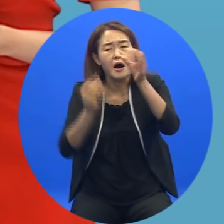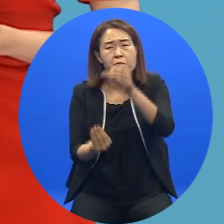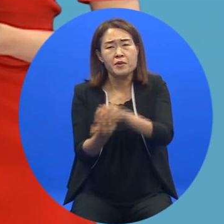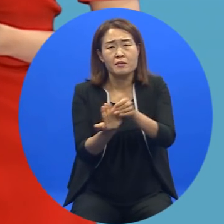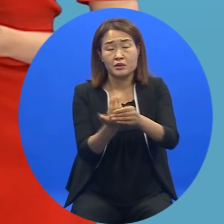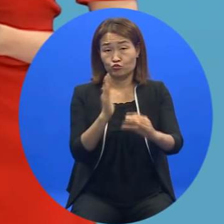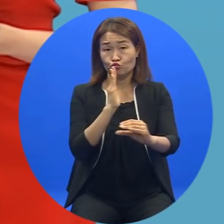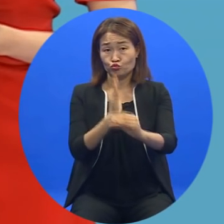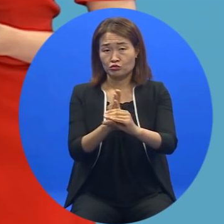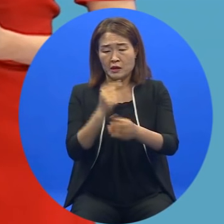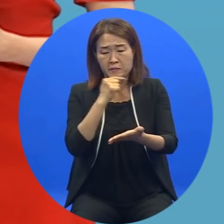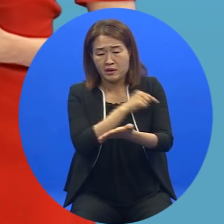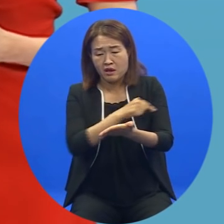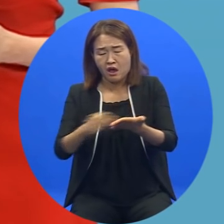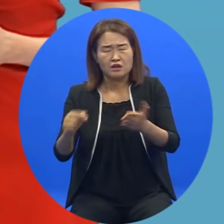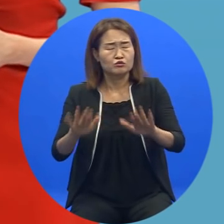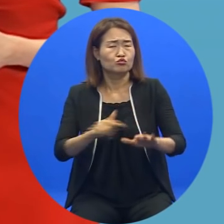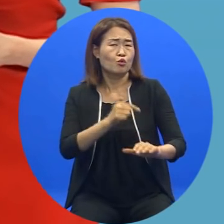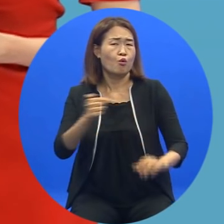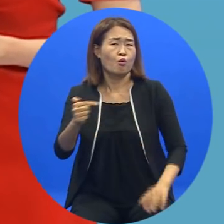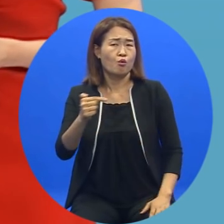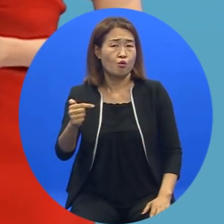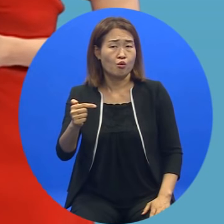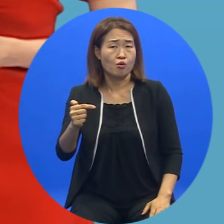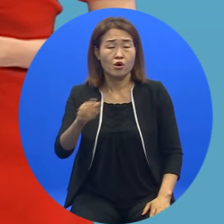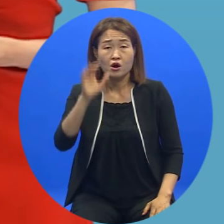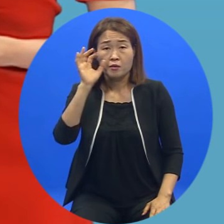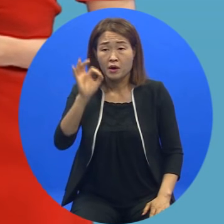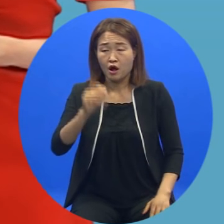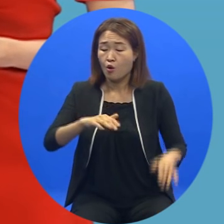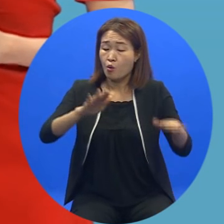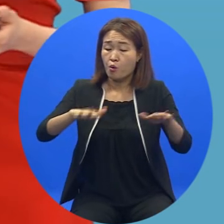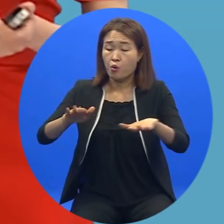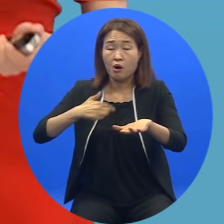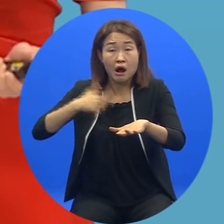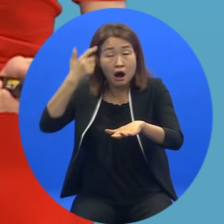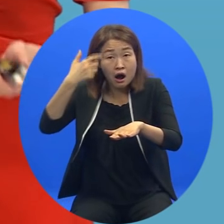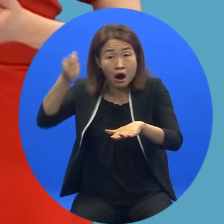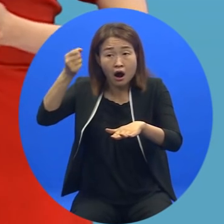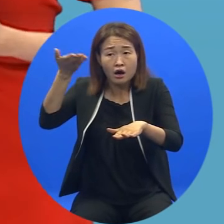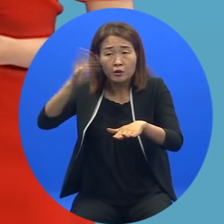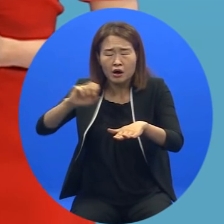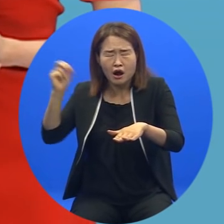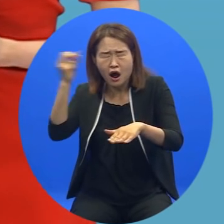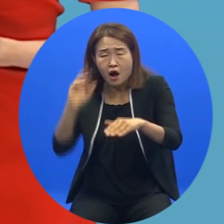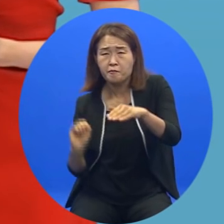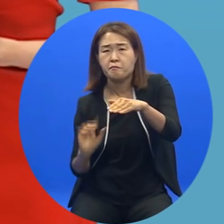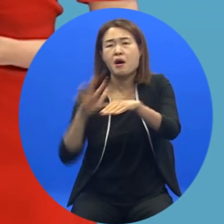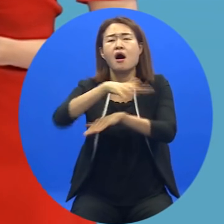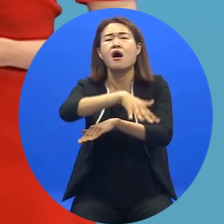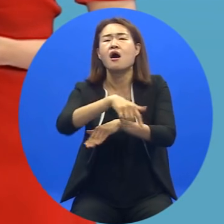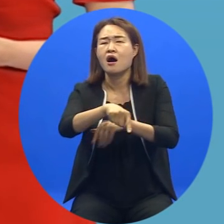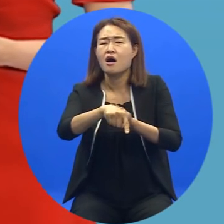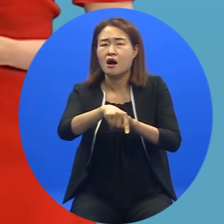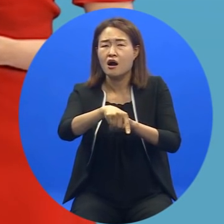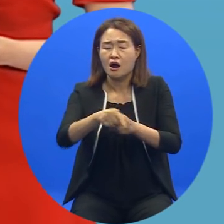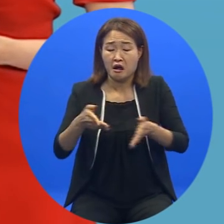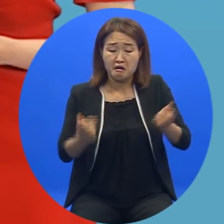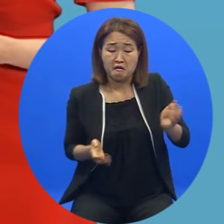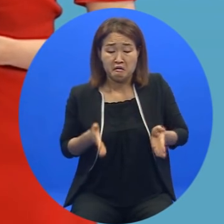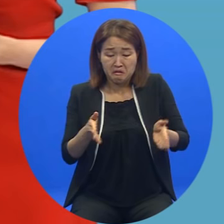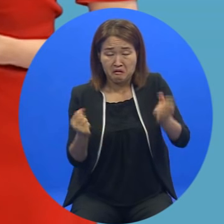적잖게 발생하고 있고 그 피해도 커지고 있습니다. 잔잔해 보이더라도 너울로 인한 높은 물결이 갑작스럽게